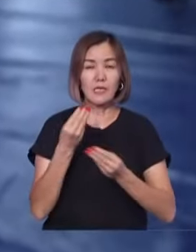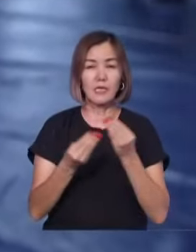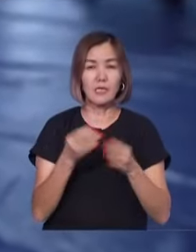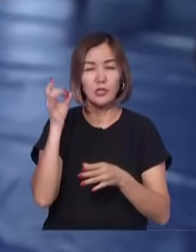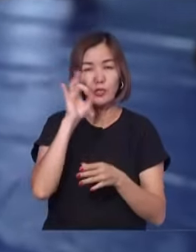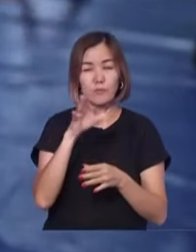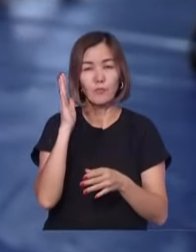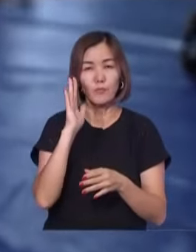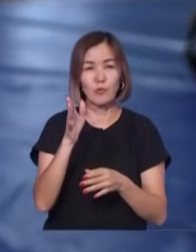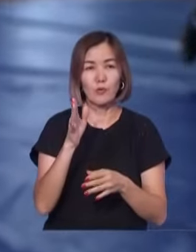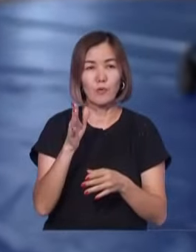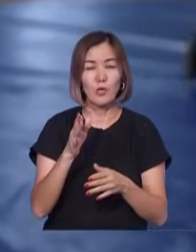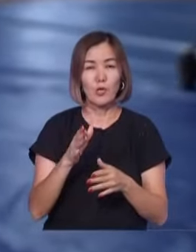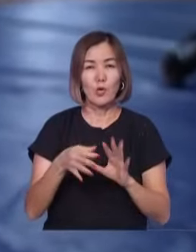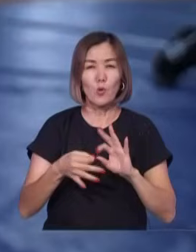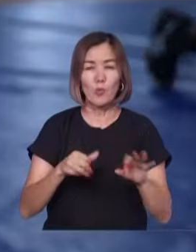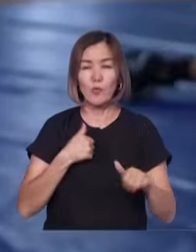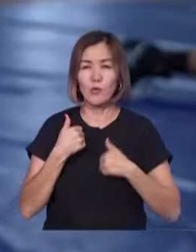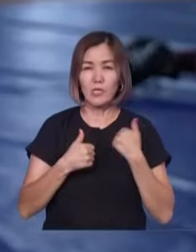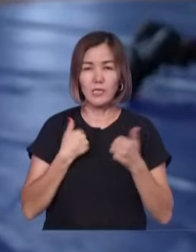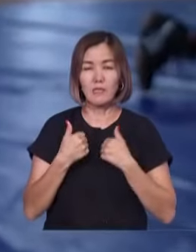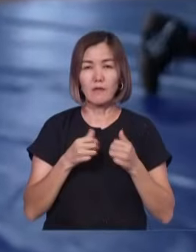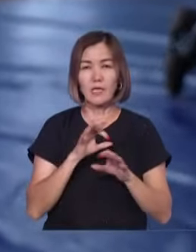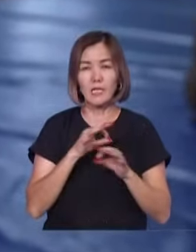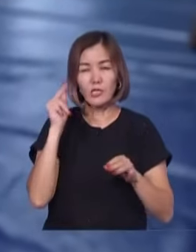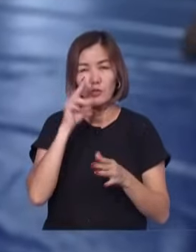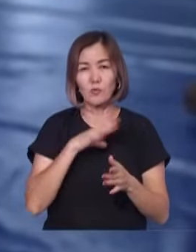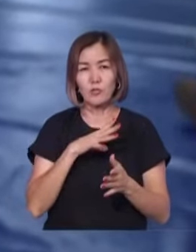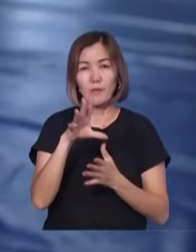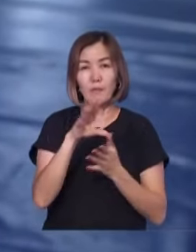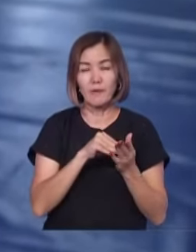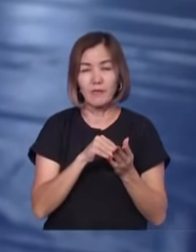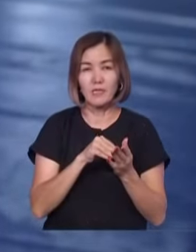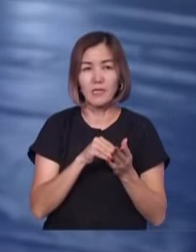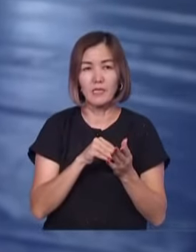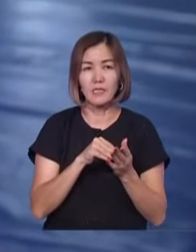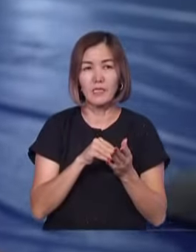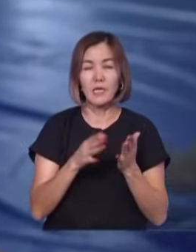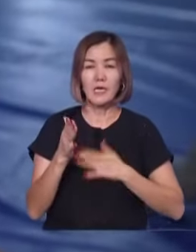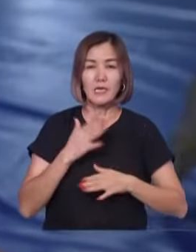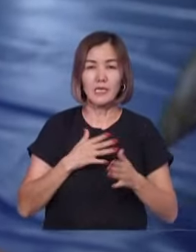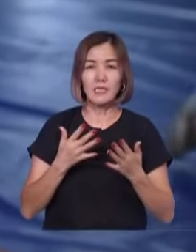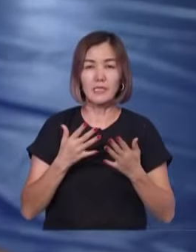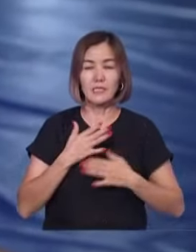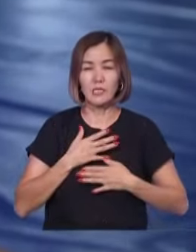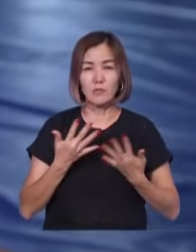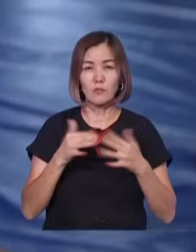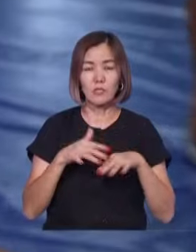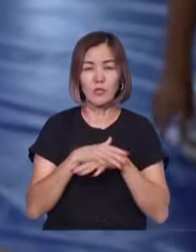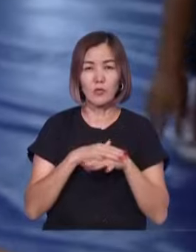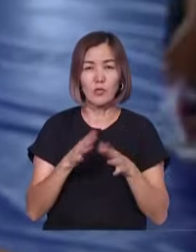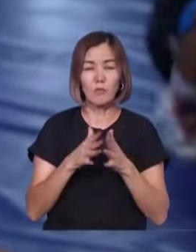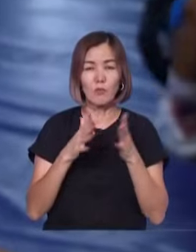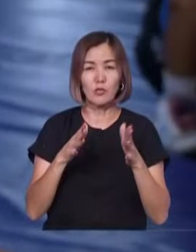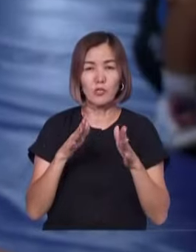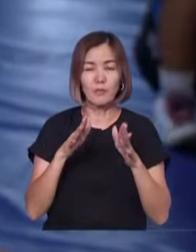чемпионом Для этого нам нужно упорно тренироваться учиться мечтаю повторить успех межа драйва и принести радость нашему селу и как можно больше призовых